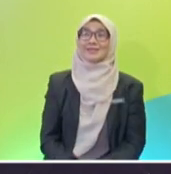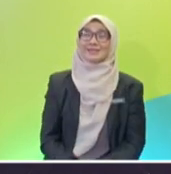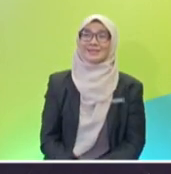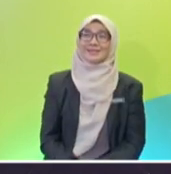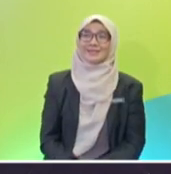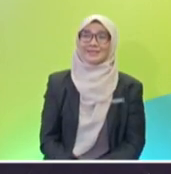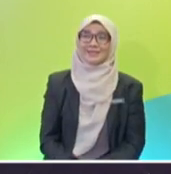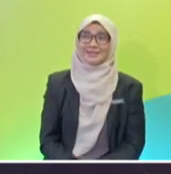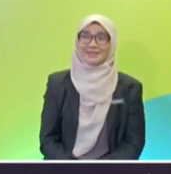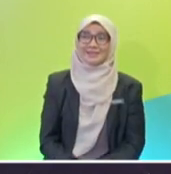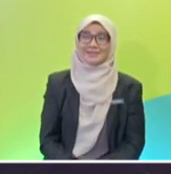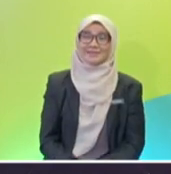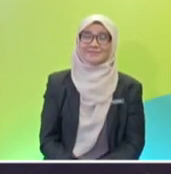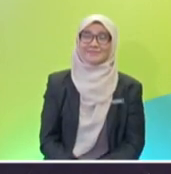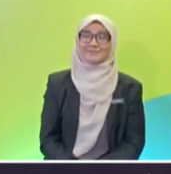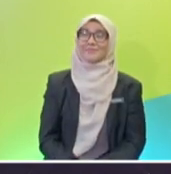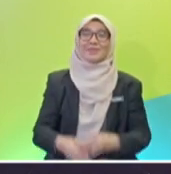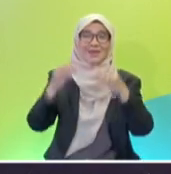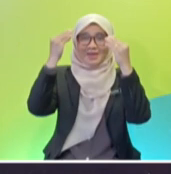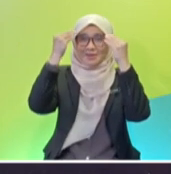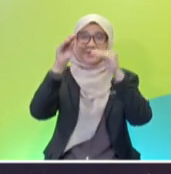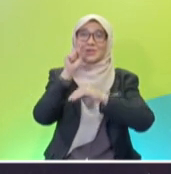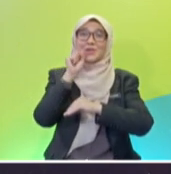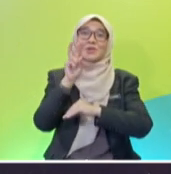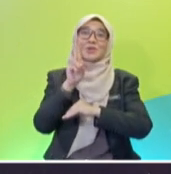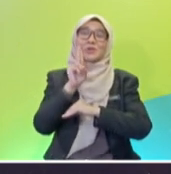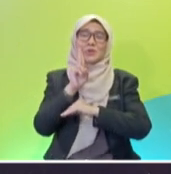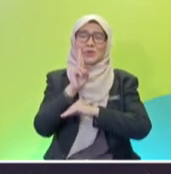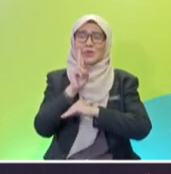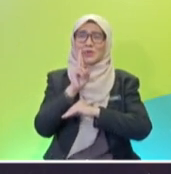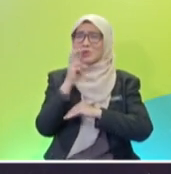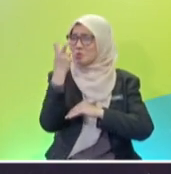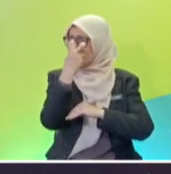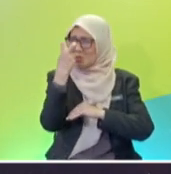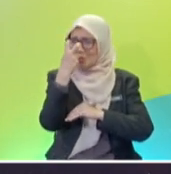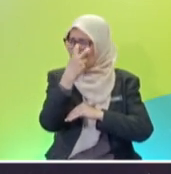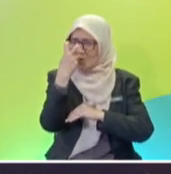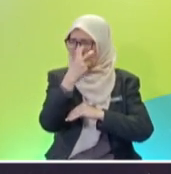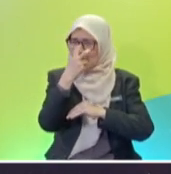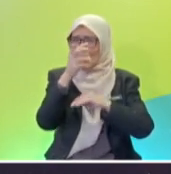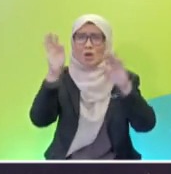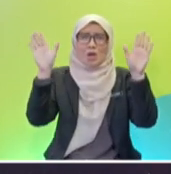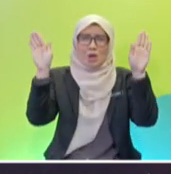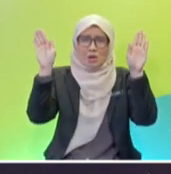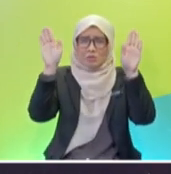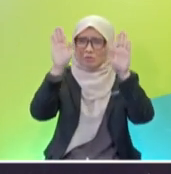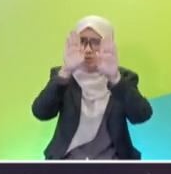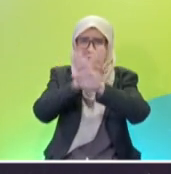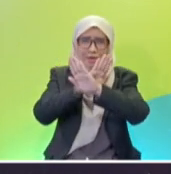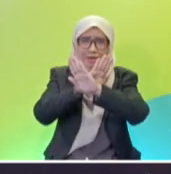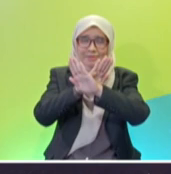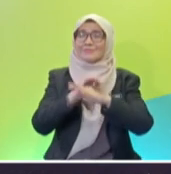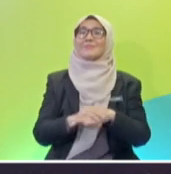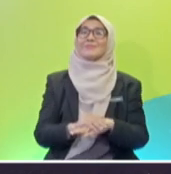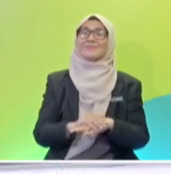Bolehlah Hanif. Memang tak jumpa sebab keadaan kotak saya gelap. Okey.